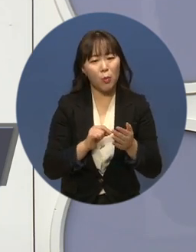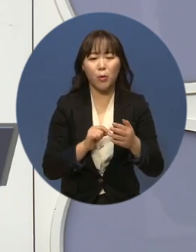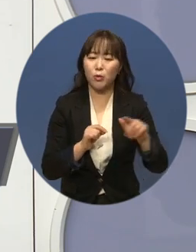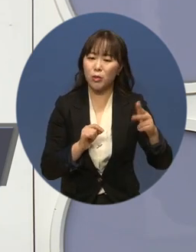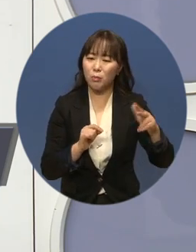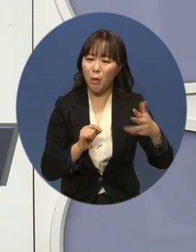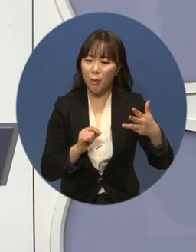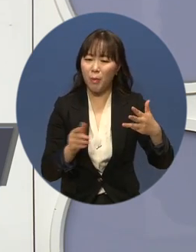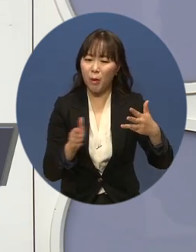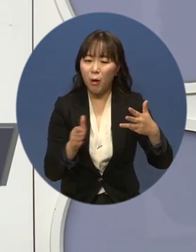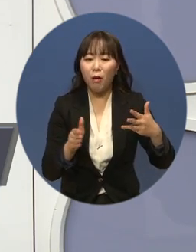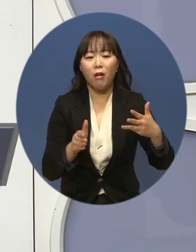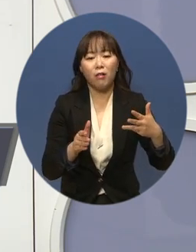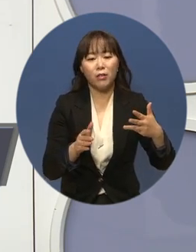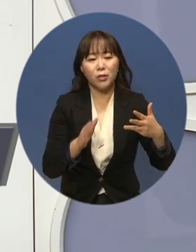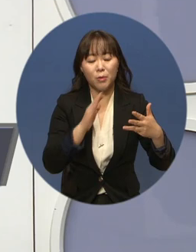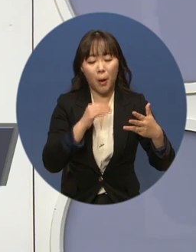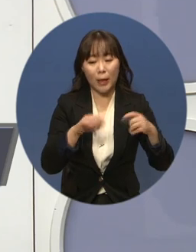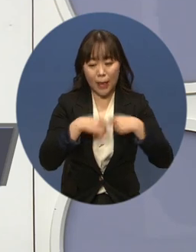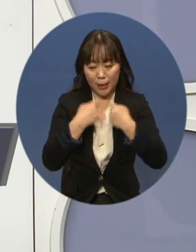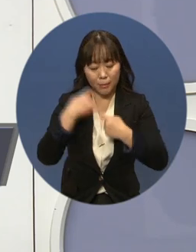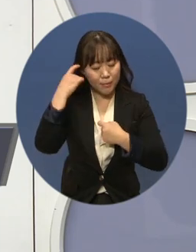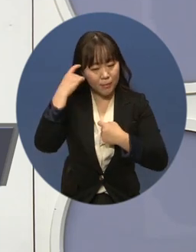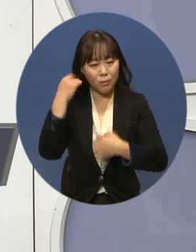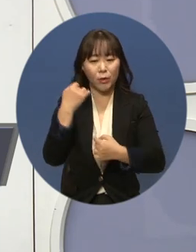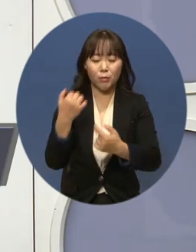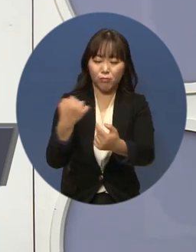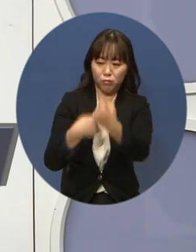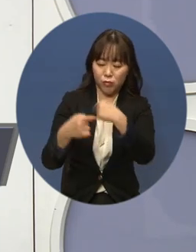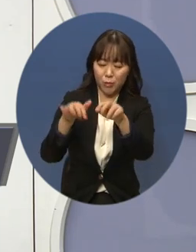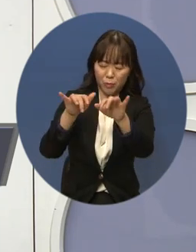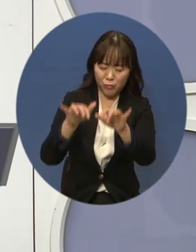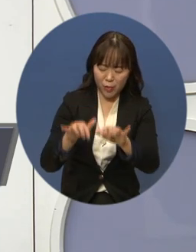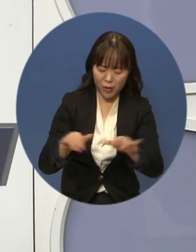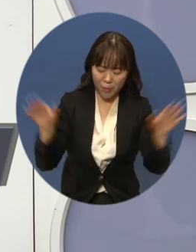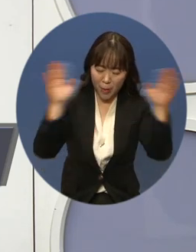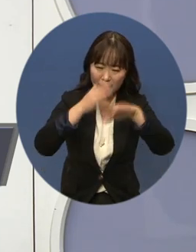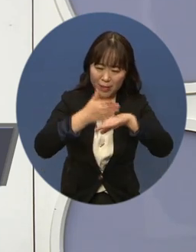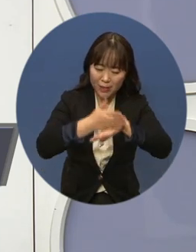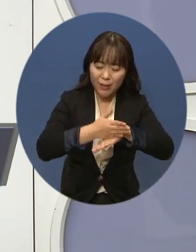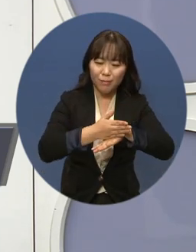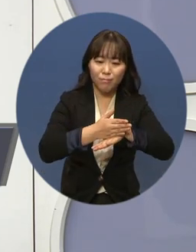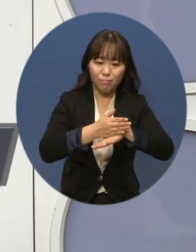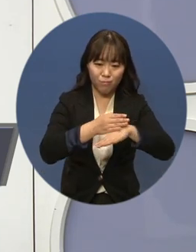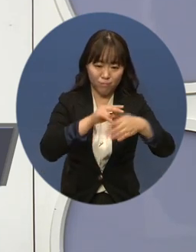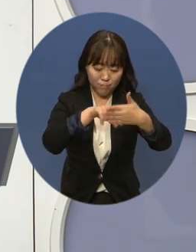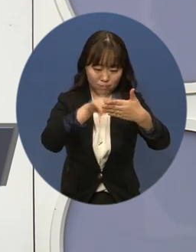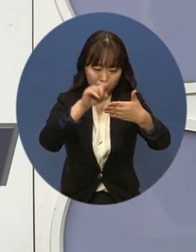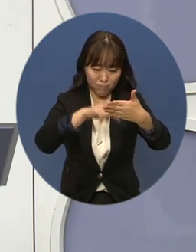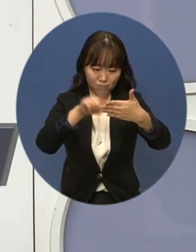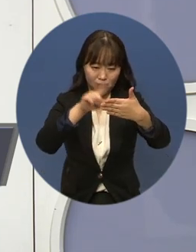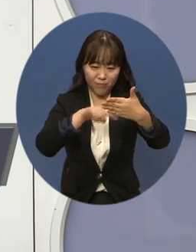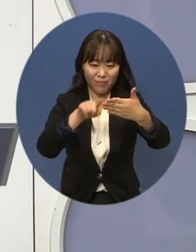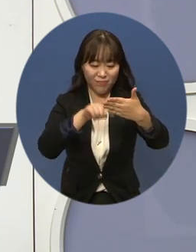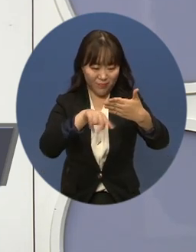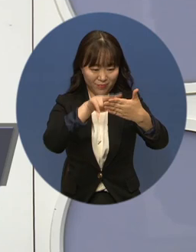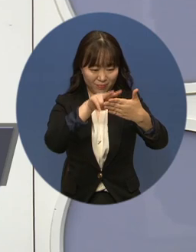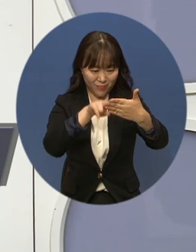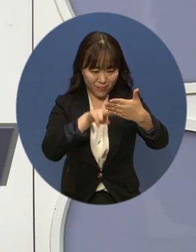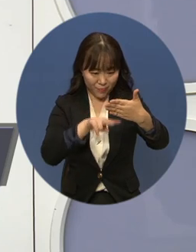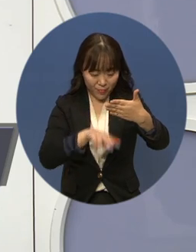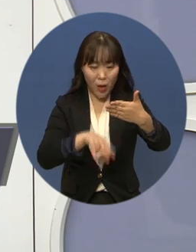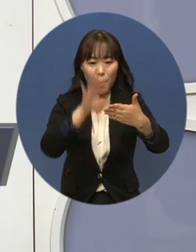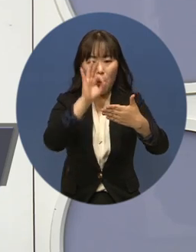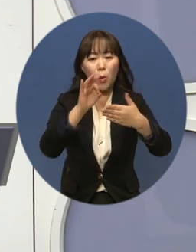걸리면서 또 자기 견해들을 쭉 내십니다. 그러면 제가 쭉 밤늦게 쭉 글 올리준 글을 석글이 내서 또